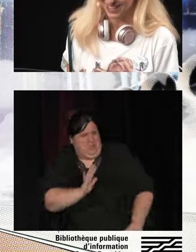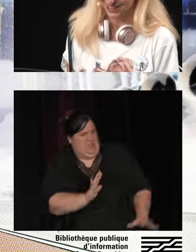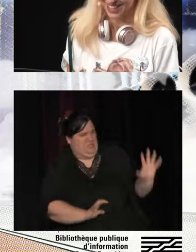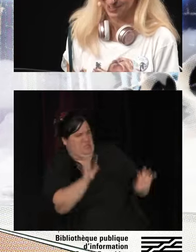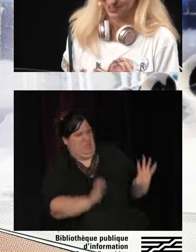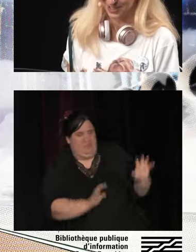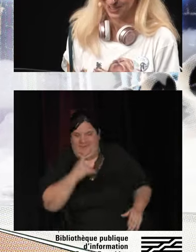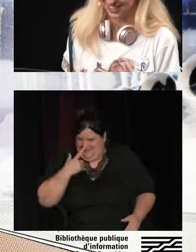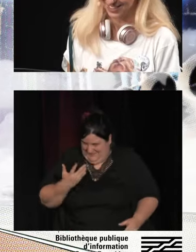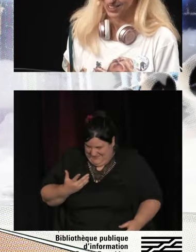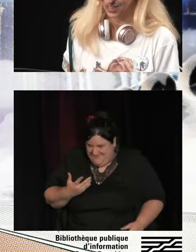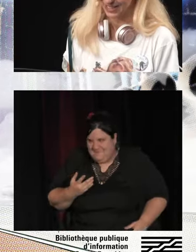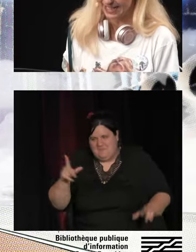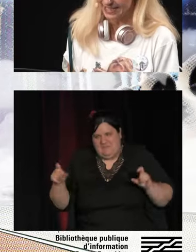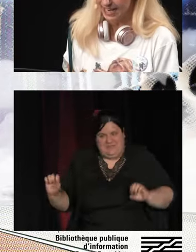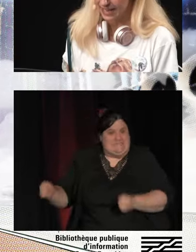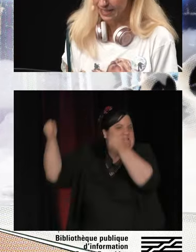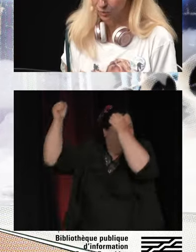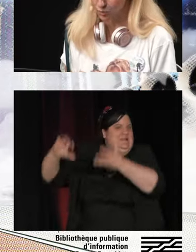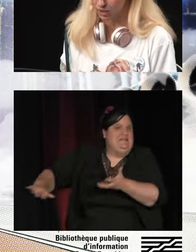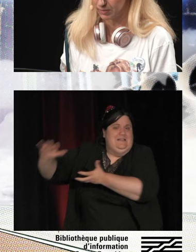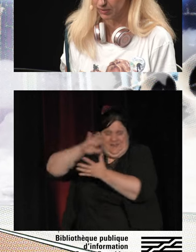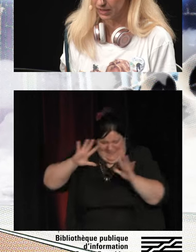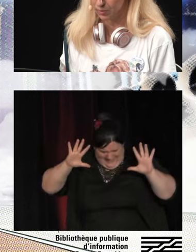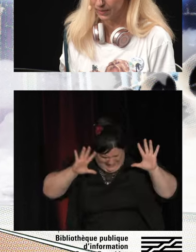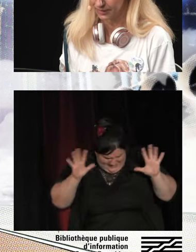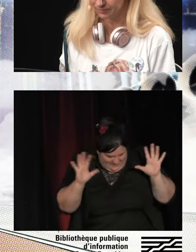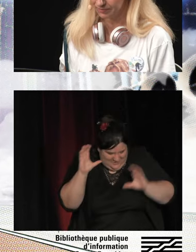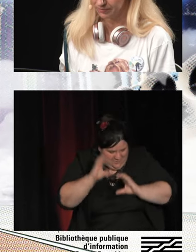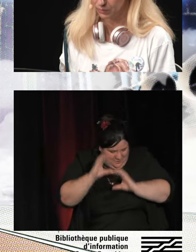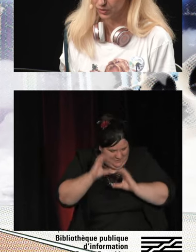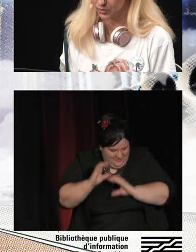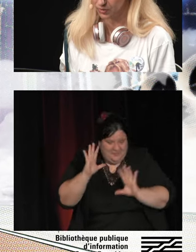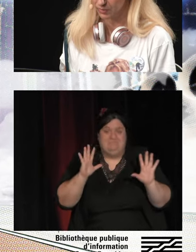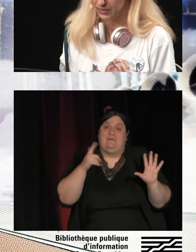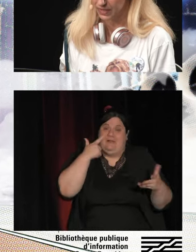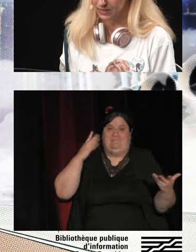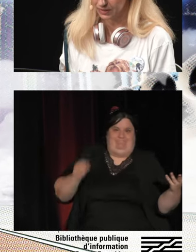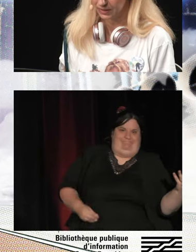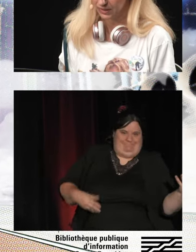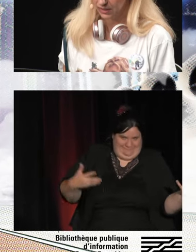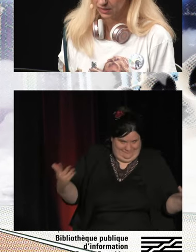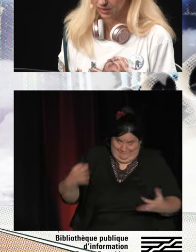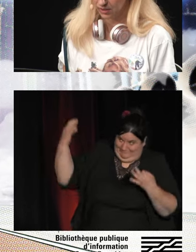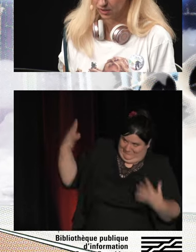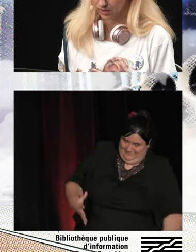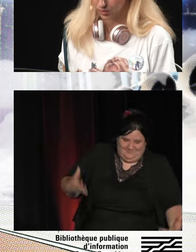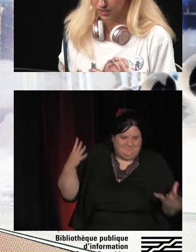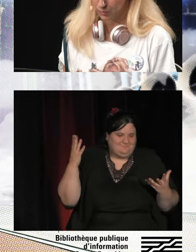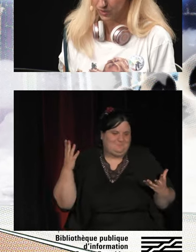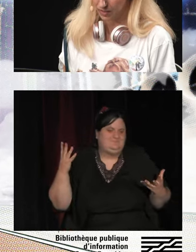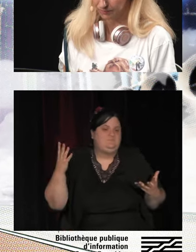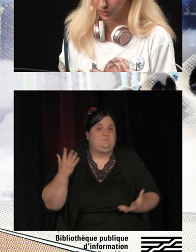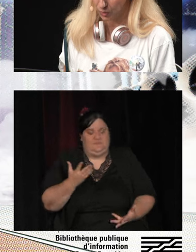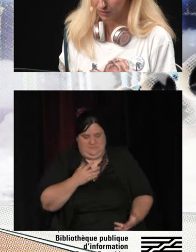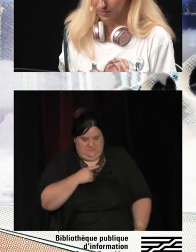dans le public qui sont scandalisés. À l'aide, au secours. Et ben voilà, super. Punition immédiate. On